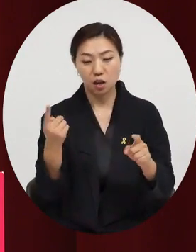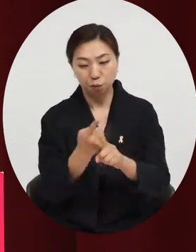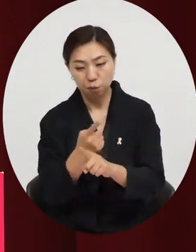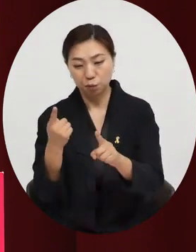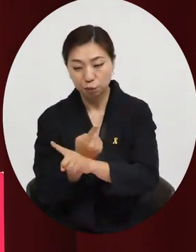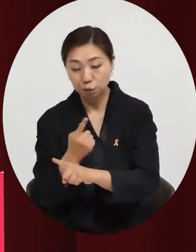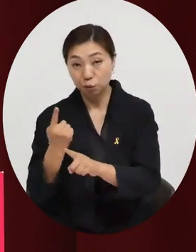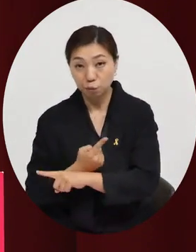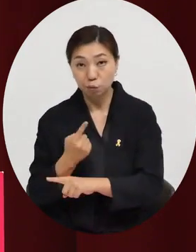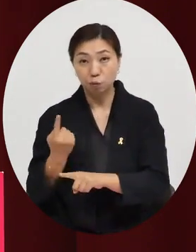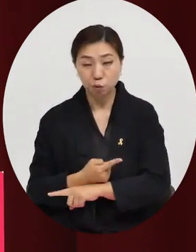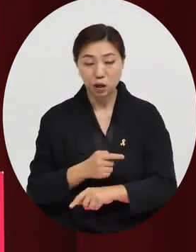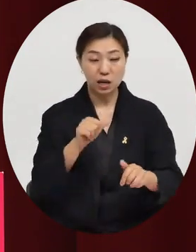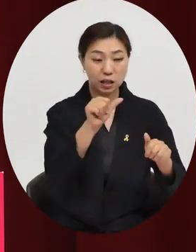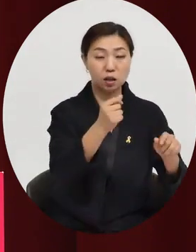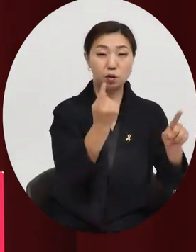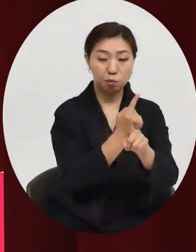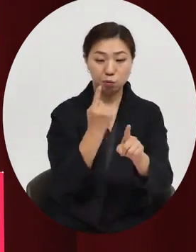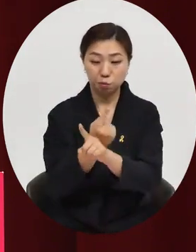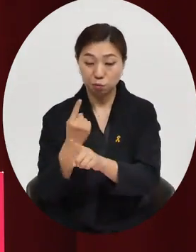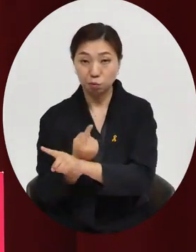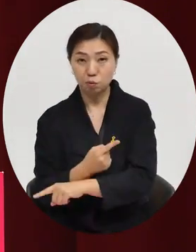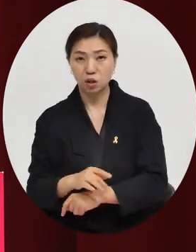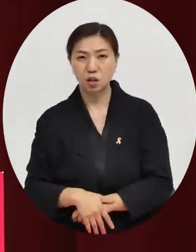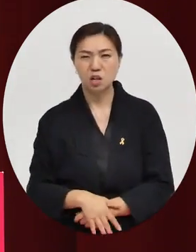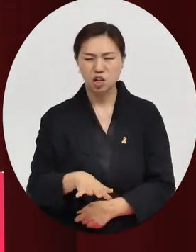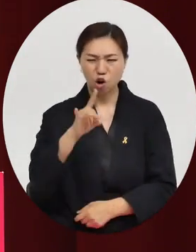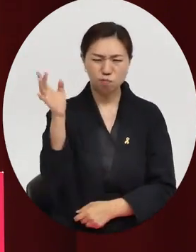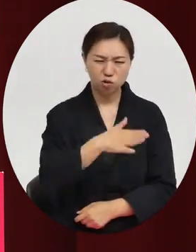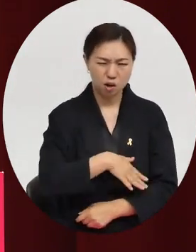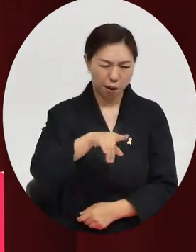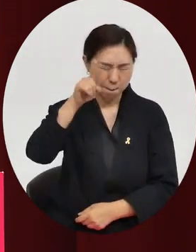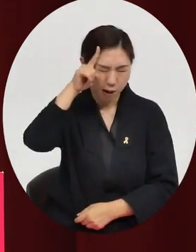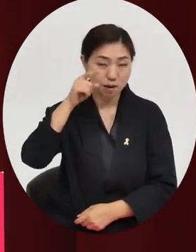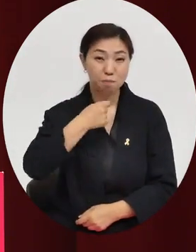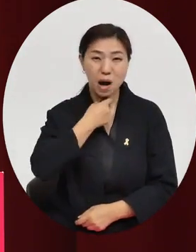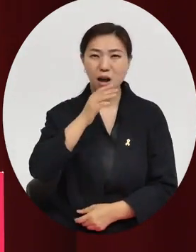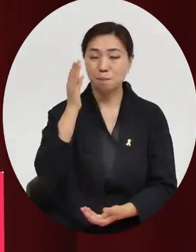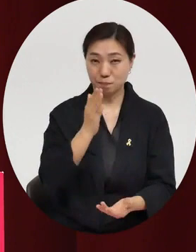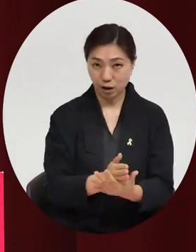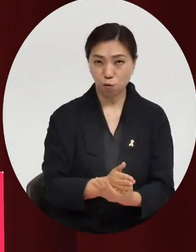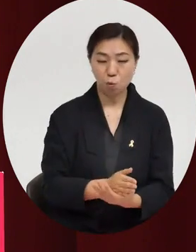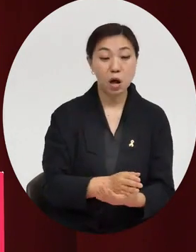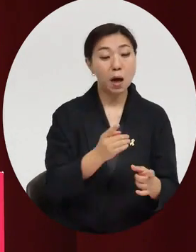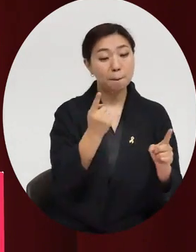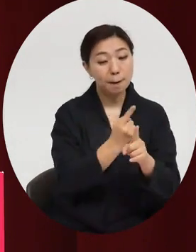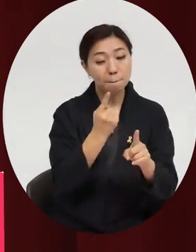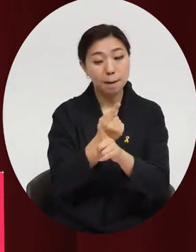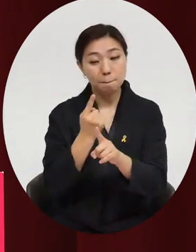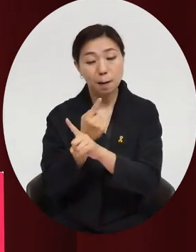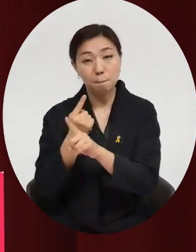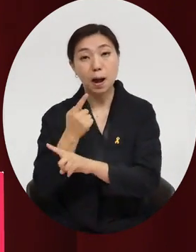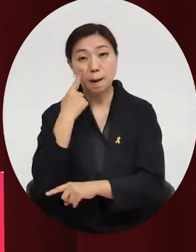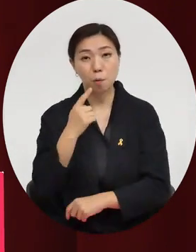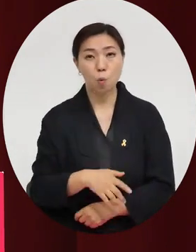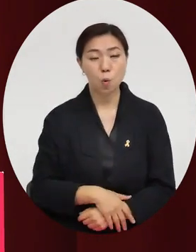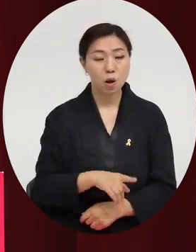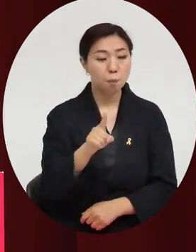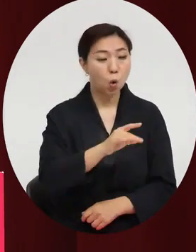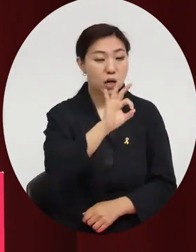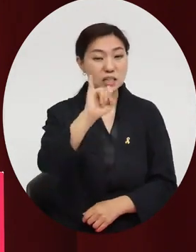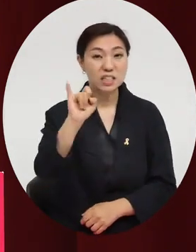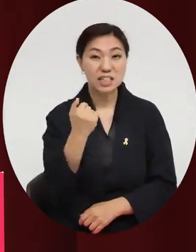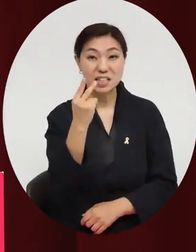번 고치고 다섯 번 고치고 주 처음부터 주 달라 그러지 말고 그래 놓고 이제